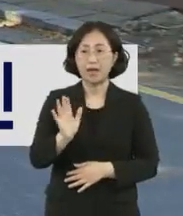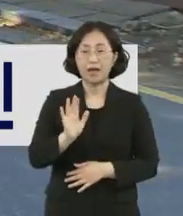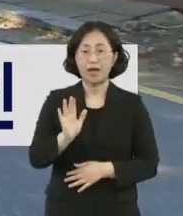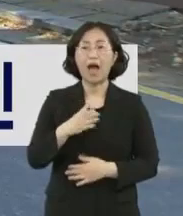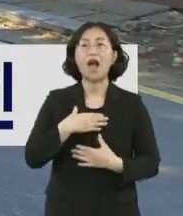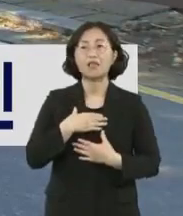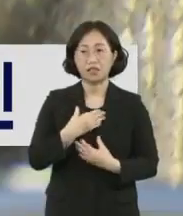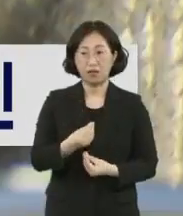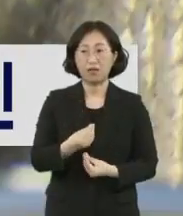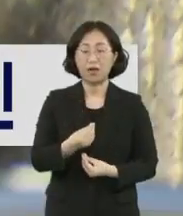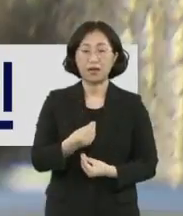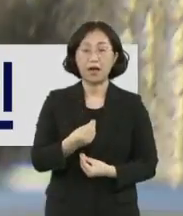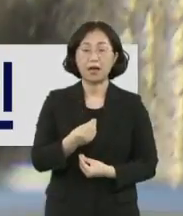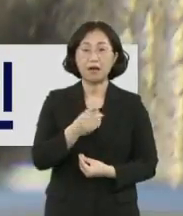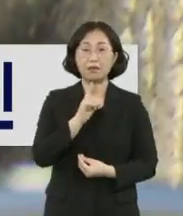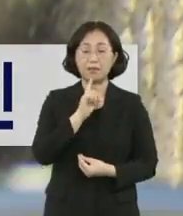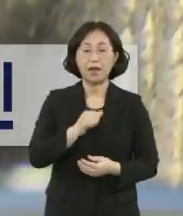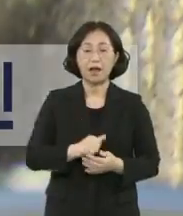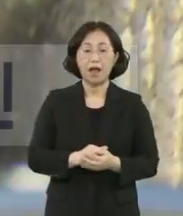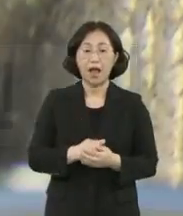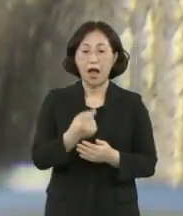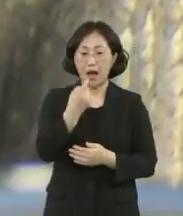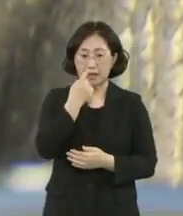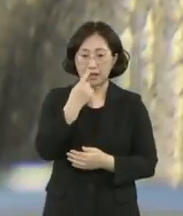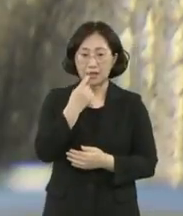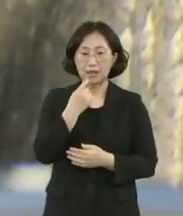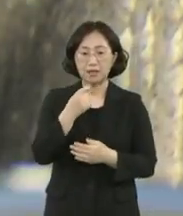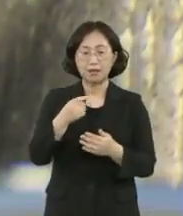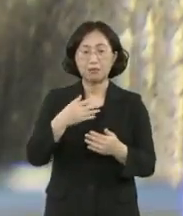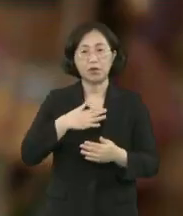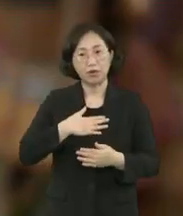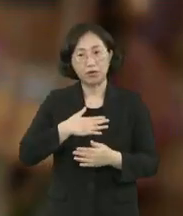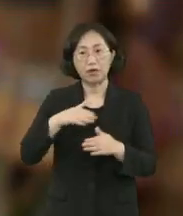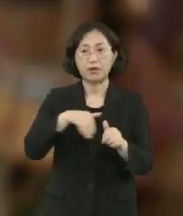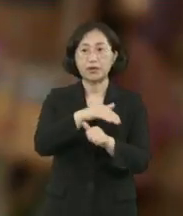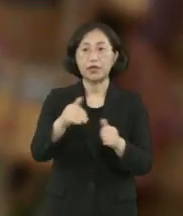상대적으로 안전하다는 평가가 있고 학습과